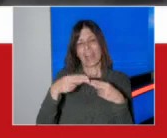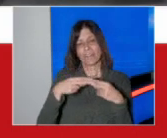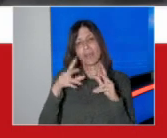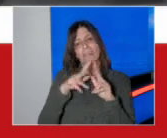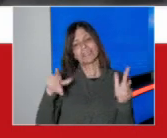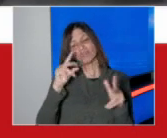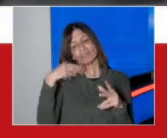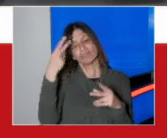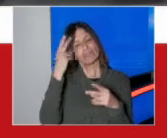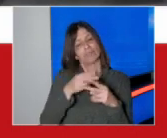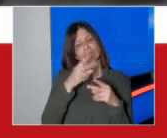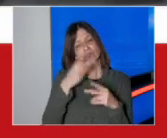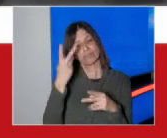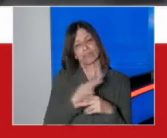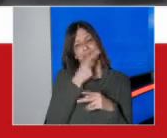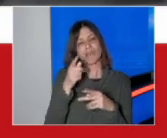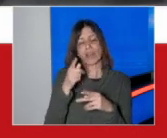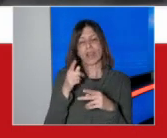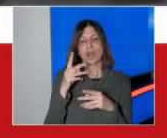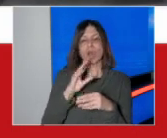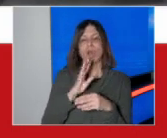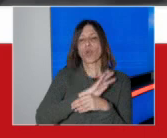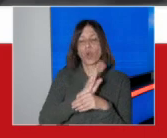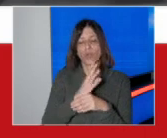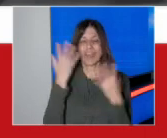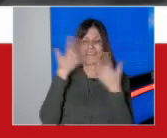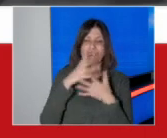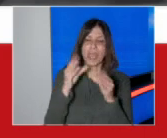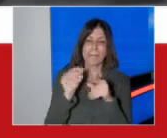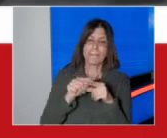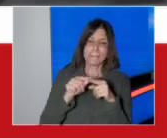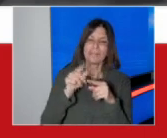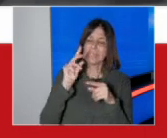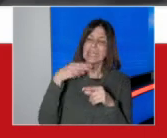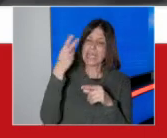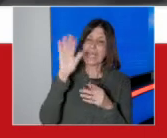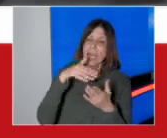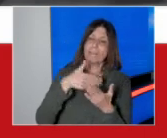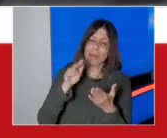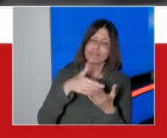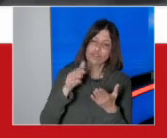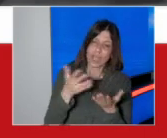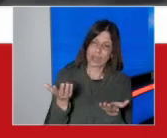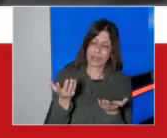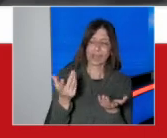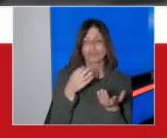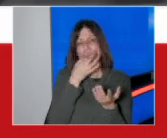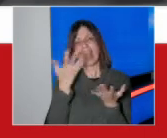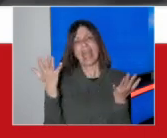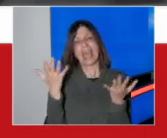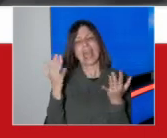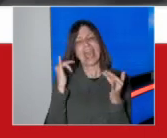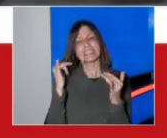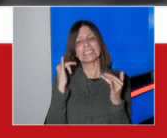הזה, אבל הקורונה הפתיעה עם וריאנטים, ווריאנטים היו ויהיו כל הזמן. השאלה, איזה אימפקט, איזה מעמסה